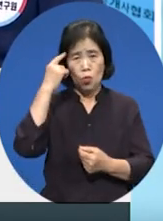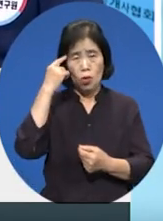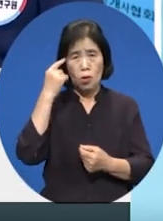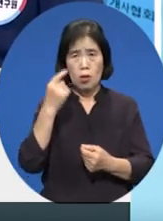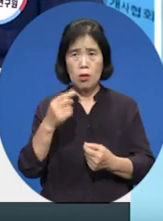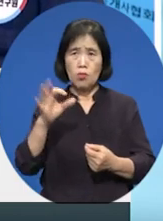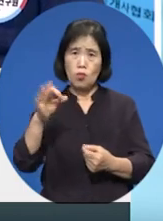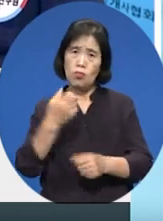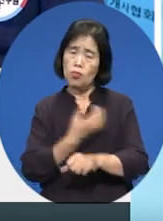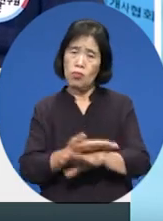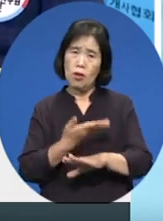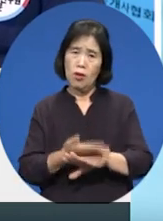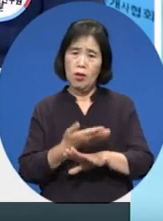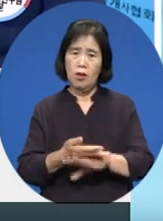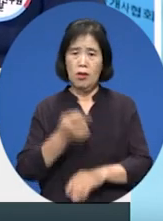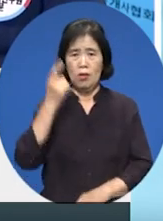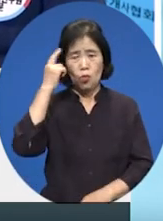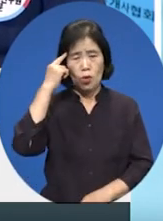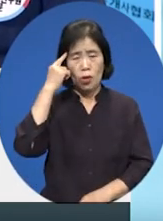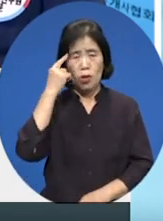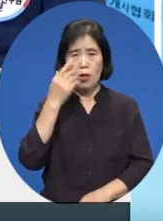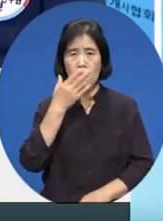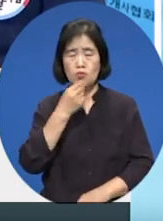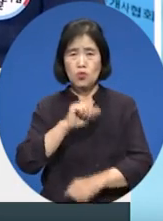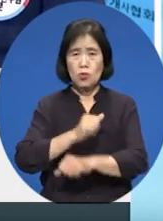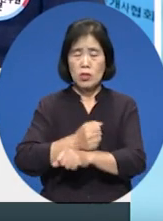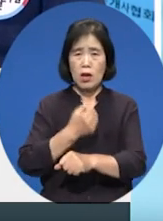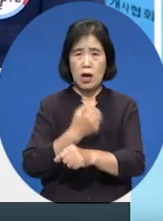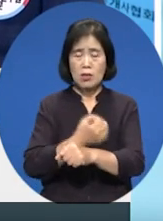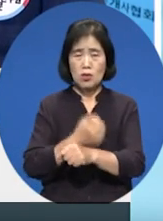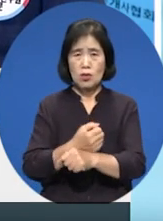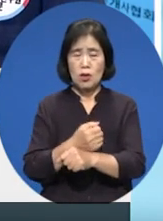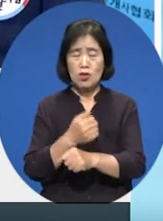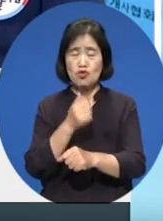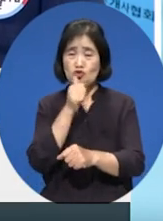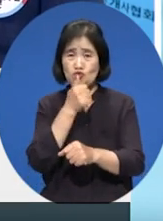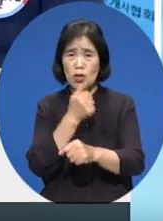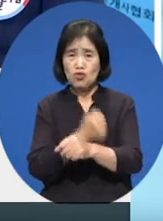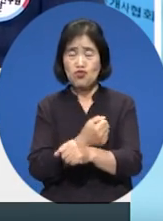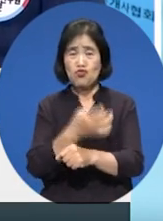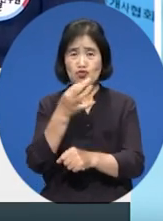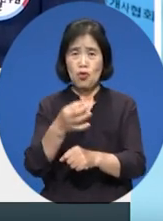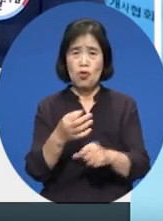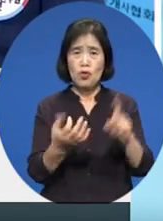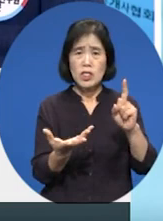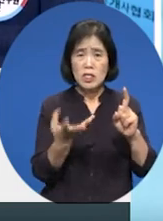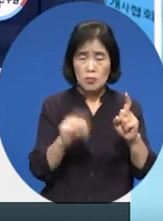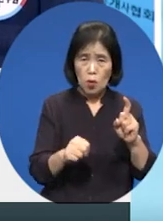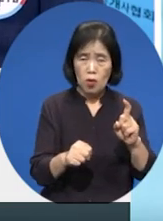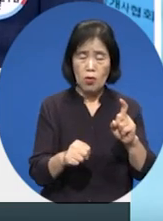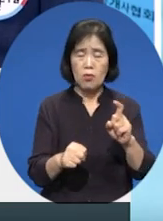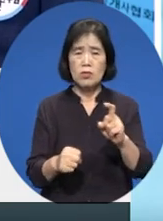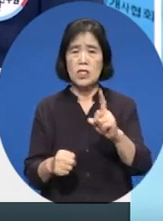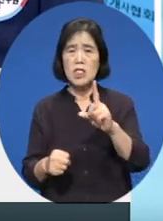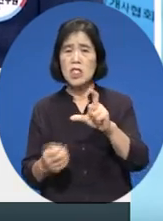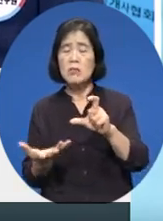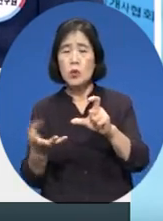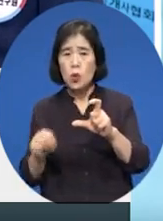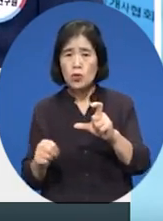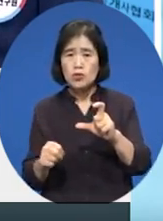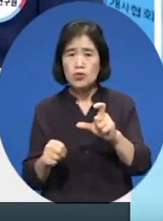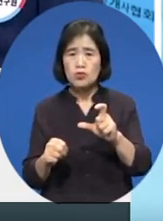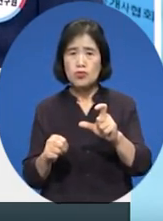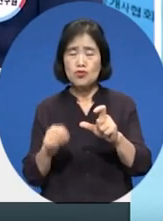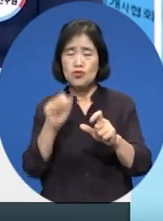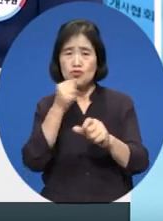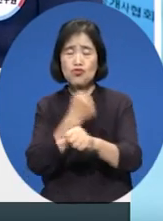달라야 되죠? 왜 부동산 가격에 중개 똑같은 그러니까 10억짜리 살 때하고 15억짜리 살 때하고 분명히 이제 중개